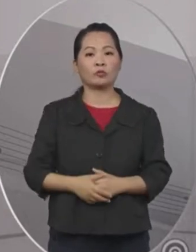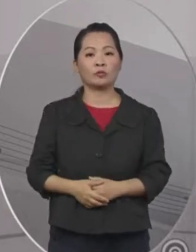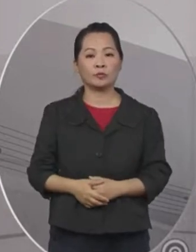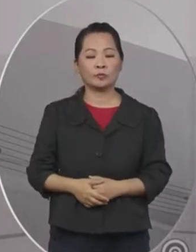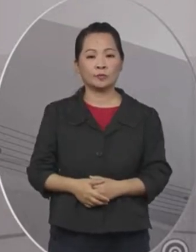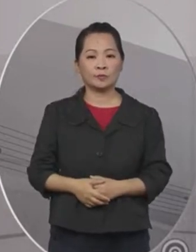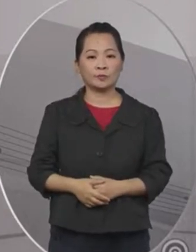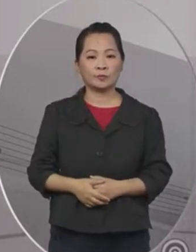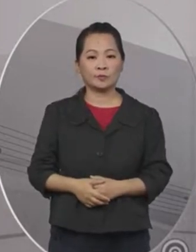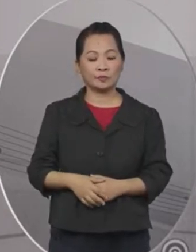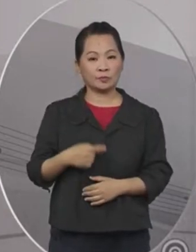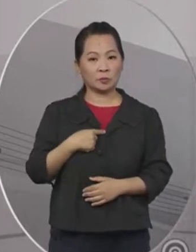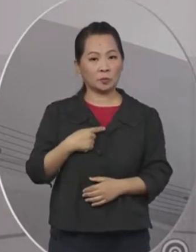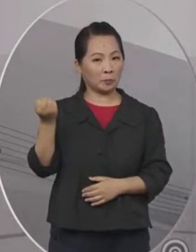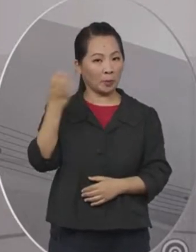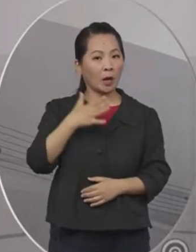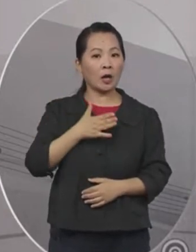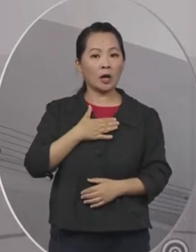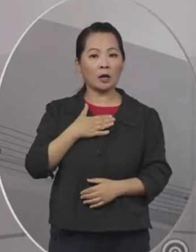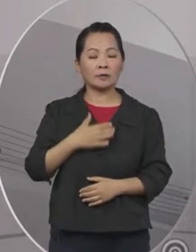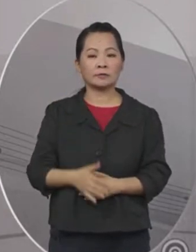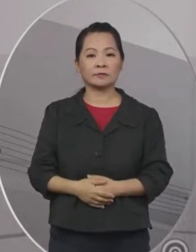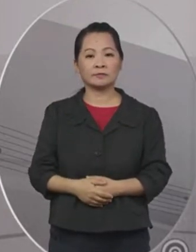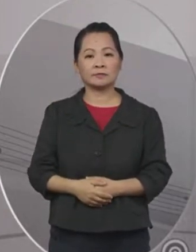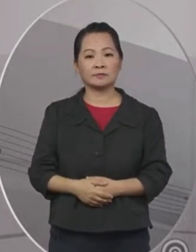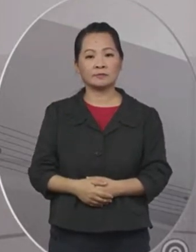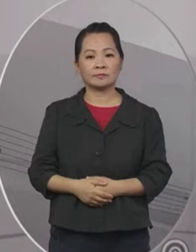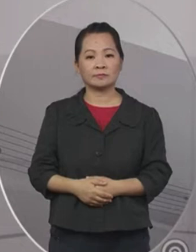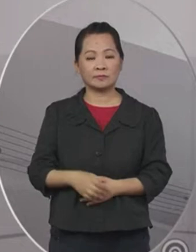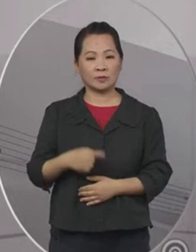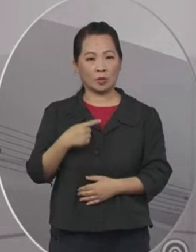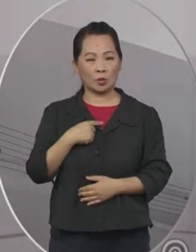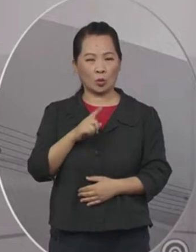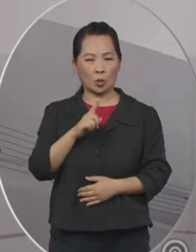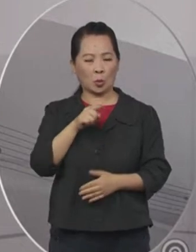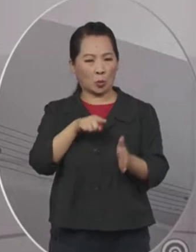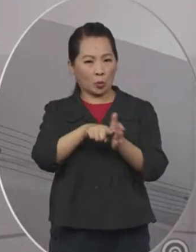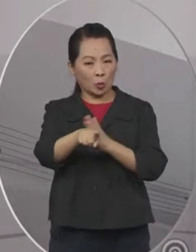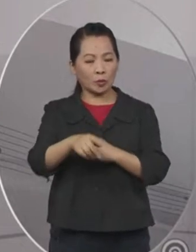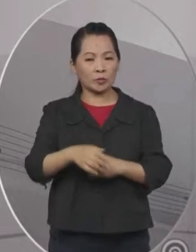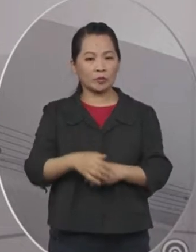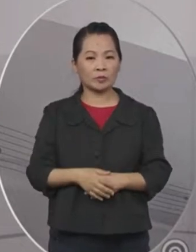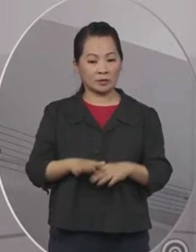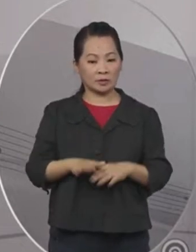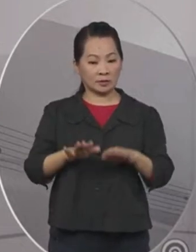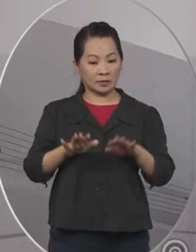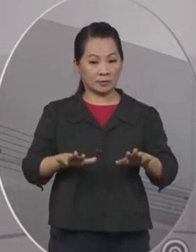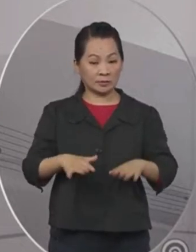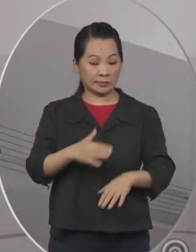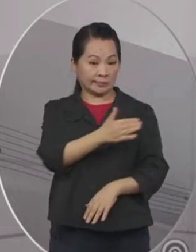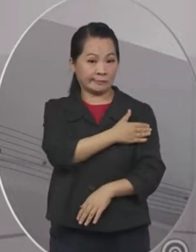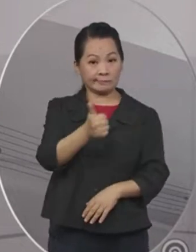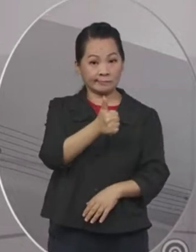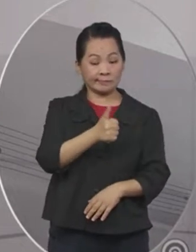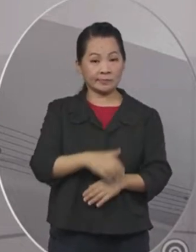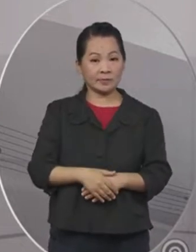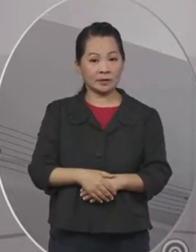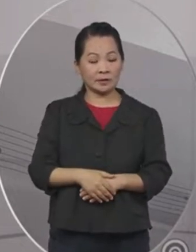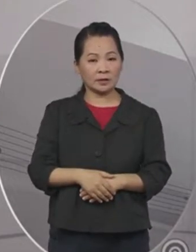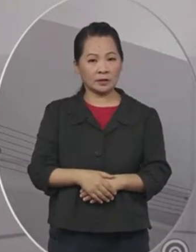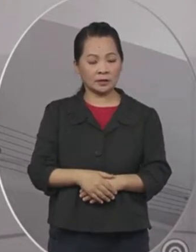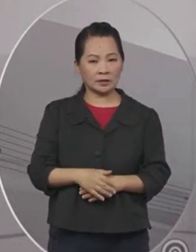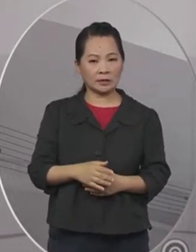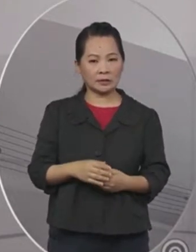code。 就玉阳所闻，因为我如此 real 的发言，是此次导致陈时中选情崩